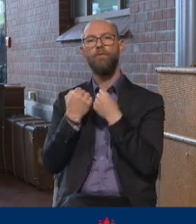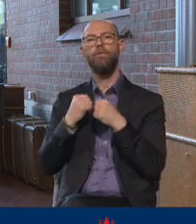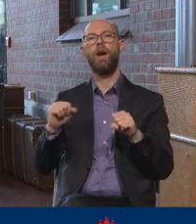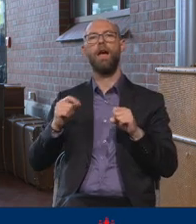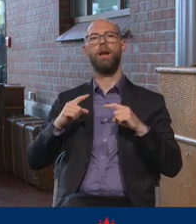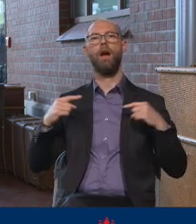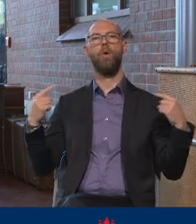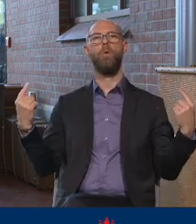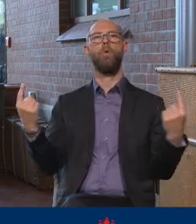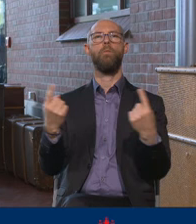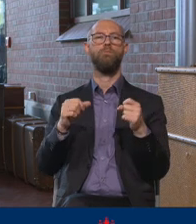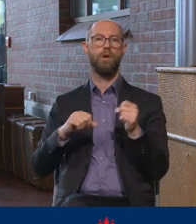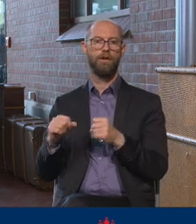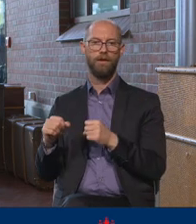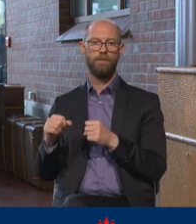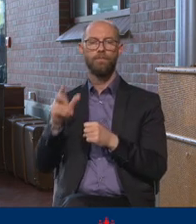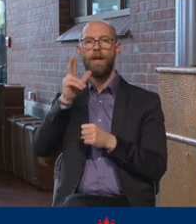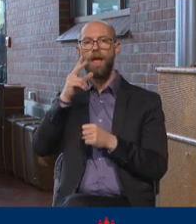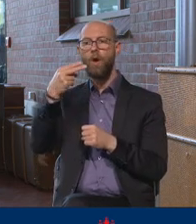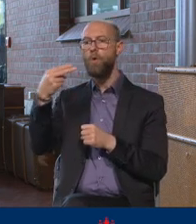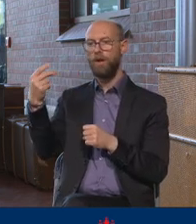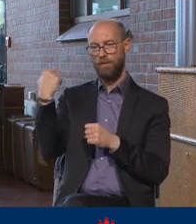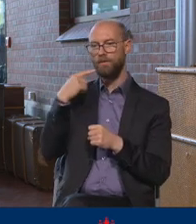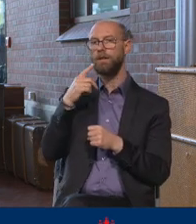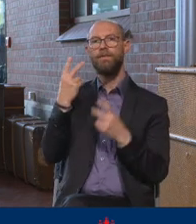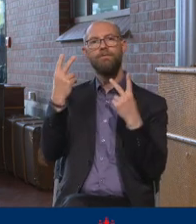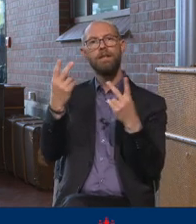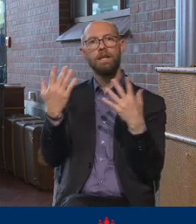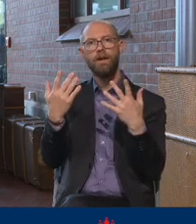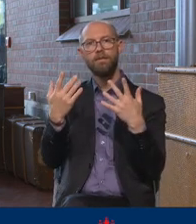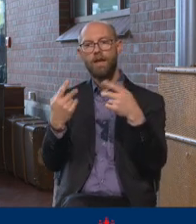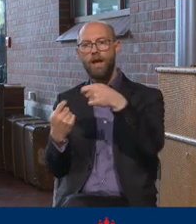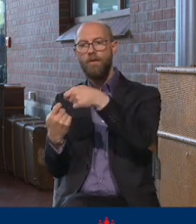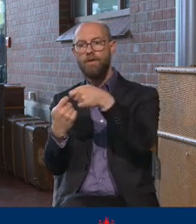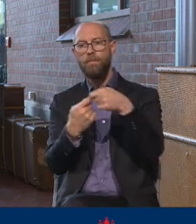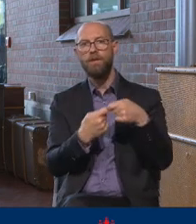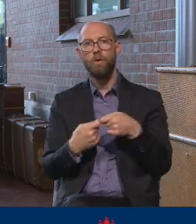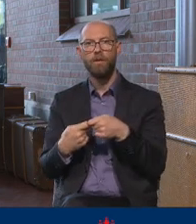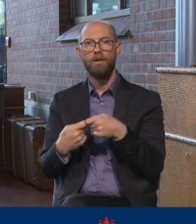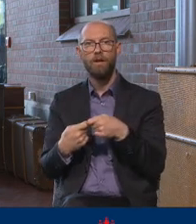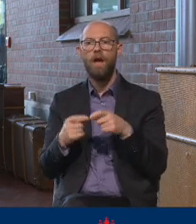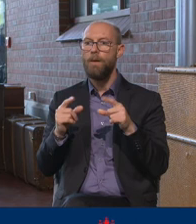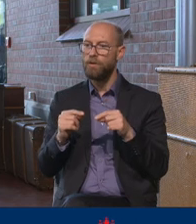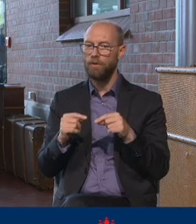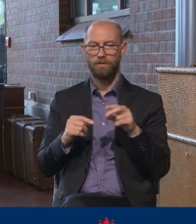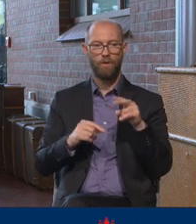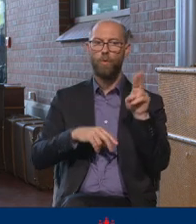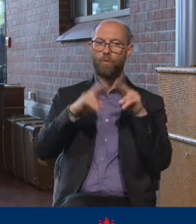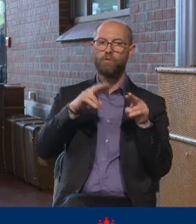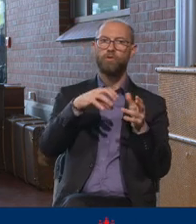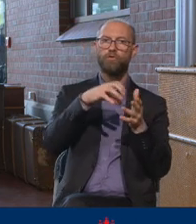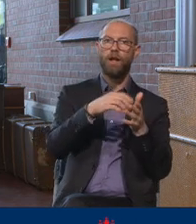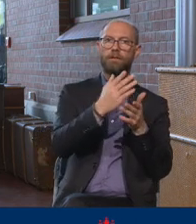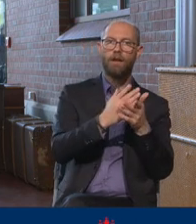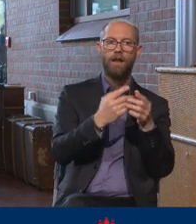verbindungen verwandt also die heterogenität soll erhalten bleiben aber wir wollen verbindungen schaffen verbindungen